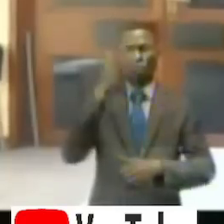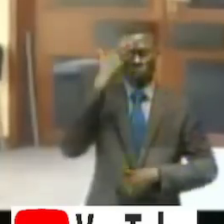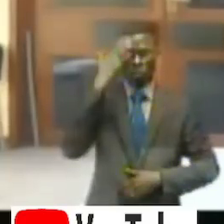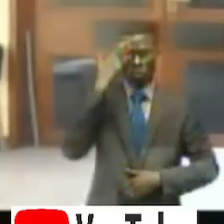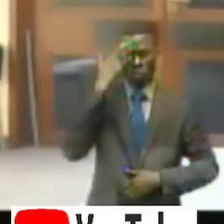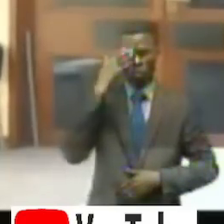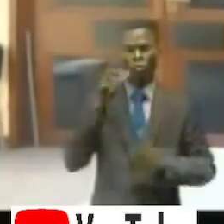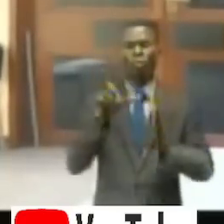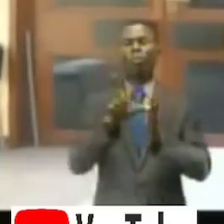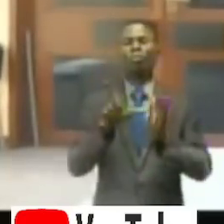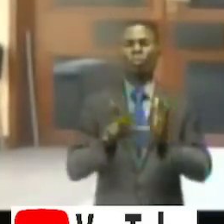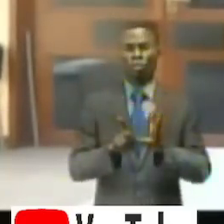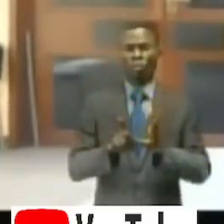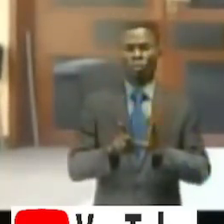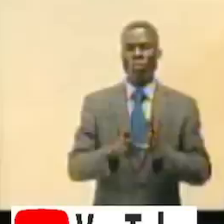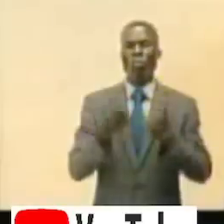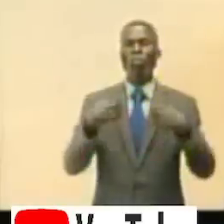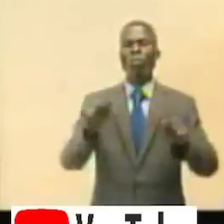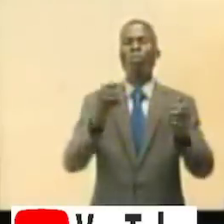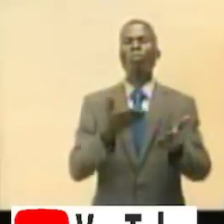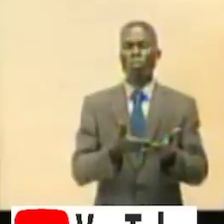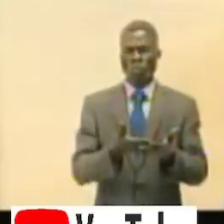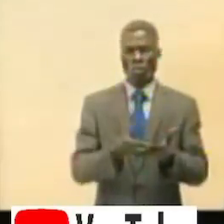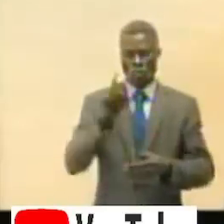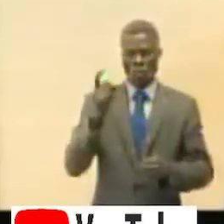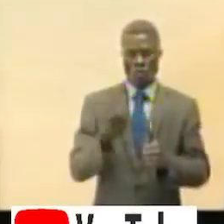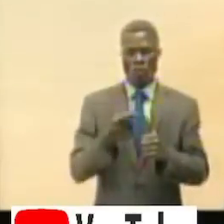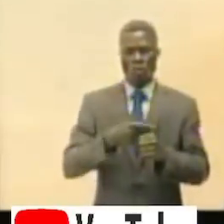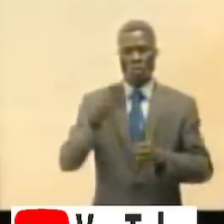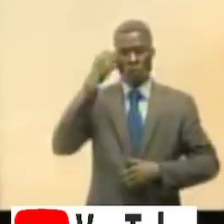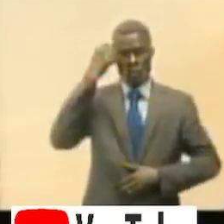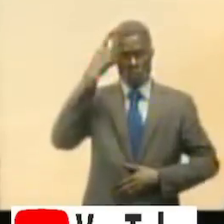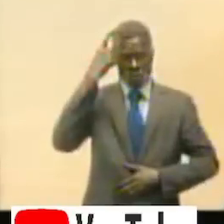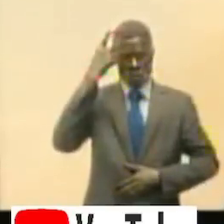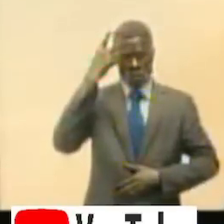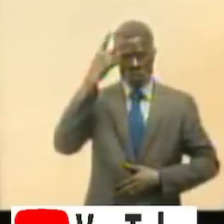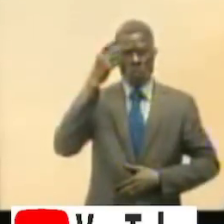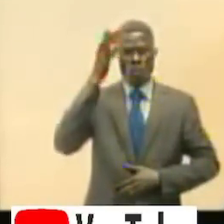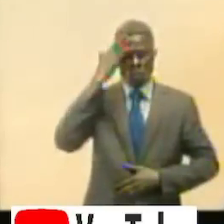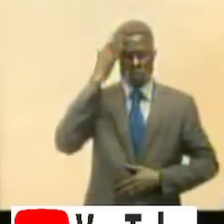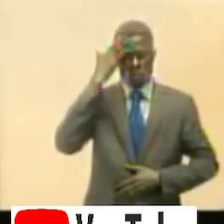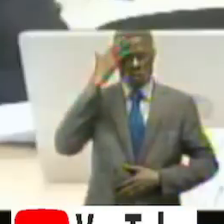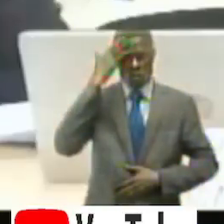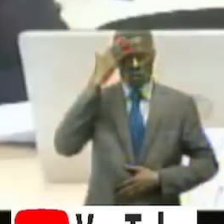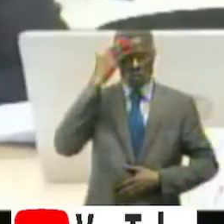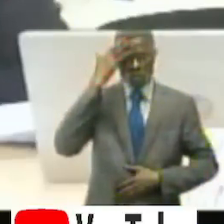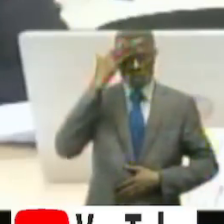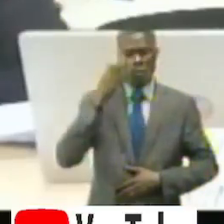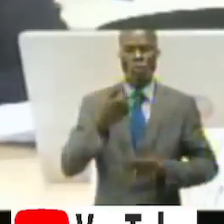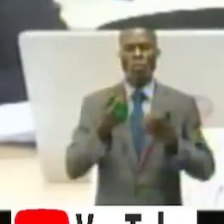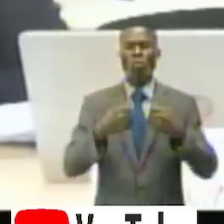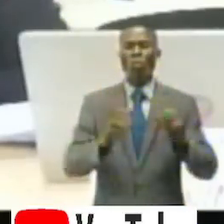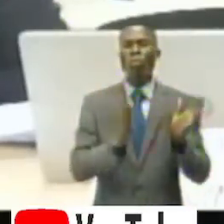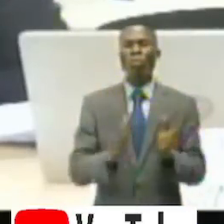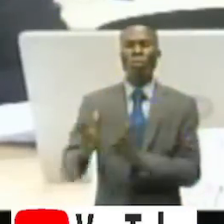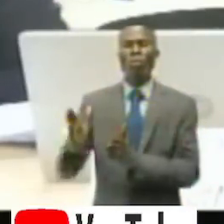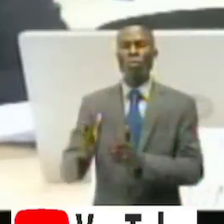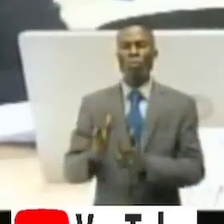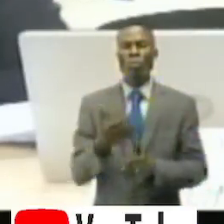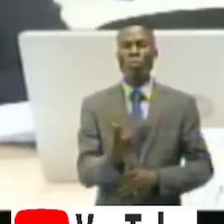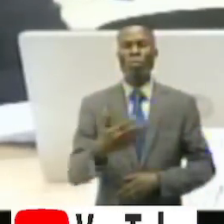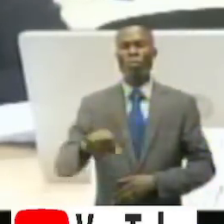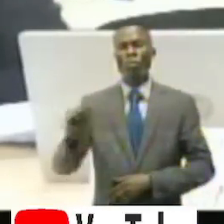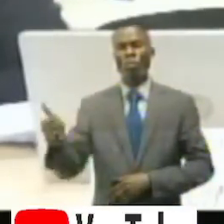les principes des passations des marchés. Ils doivent comprendre et connaître comment ils doivent préparer leurs offres